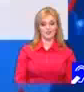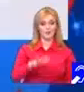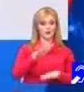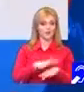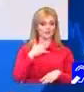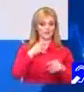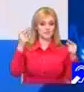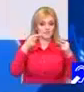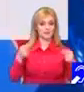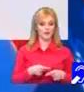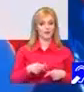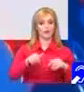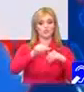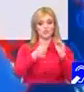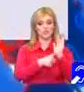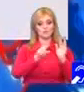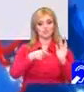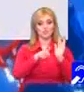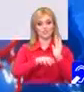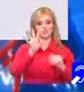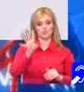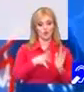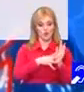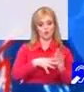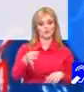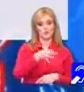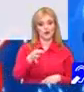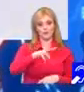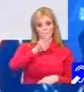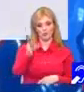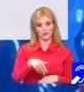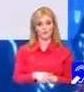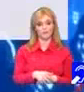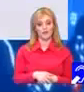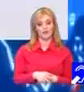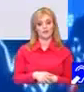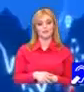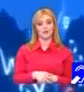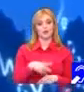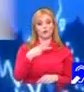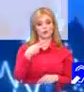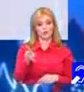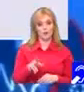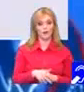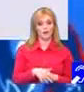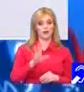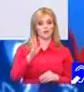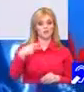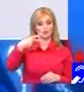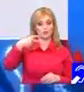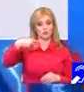Banca Națională a stabilit un curs oficial de 16,69 lei de bani pentru un dolar american, cu un ban mai puțin. Moneda europeană